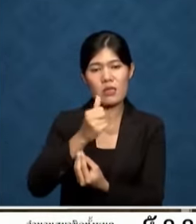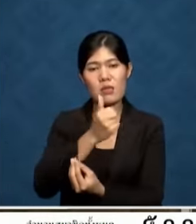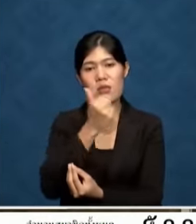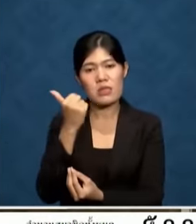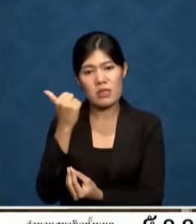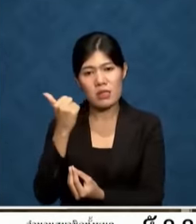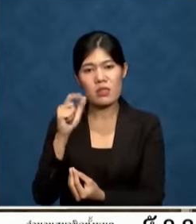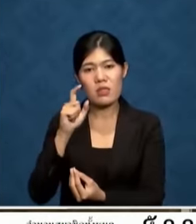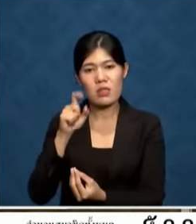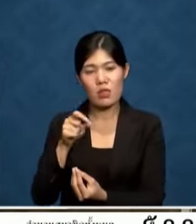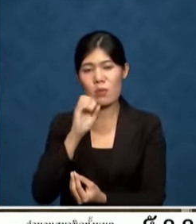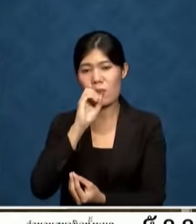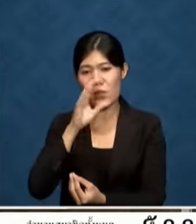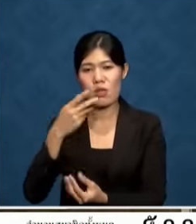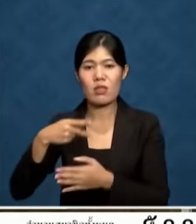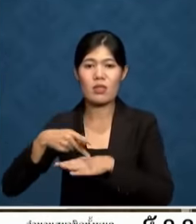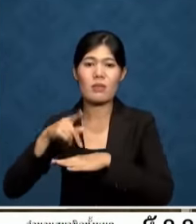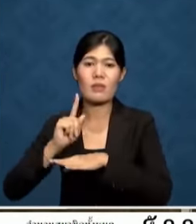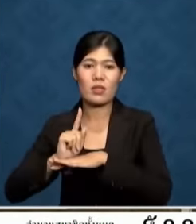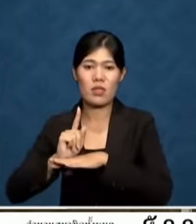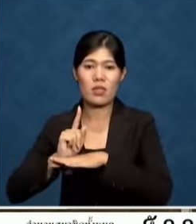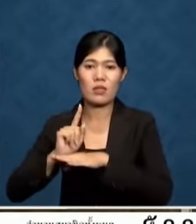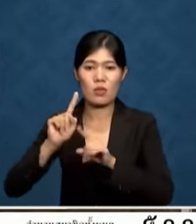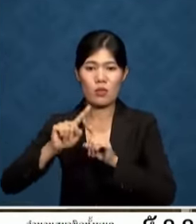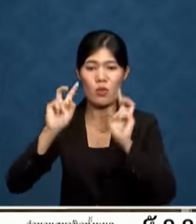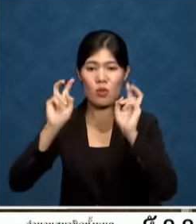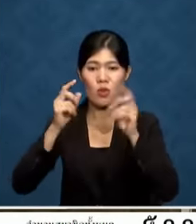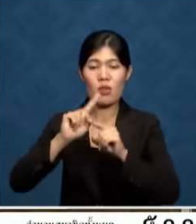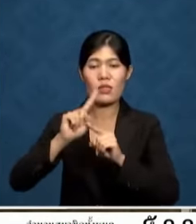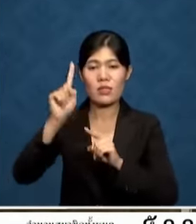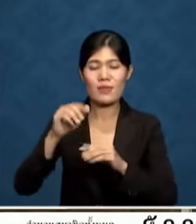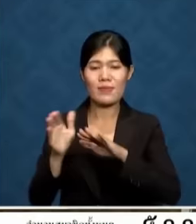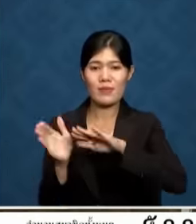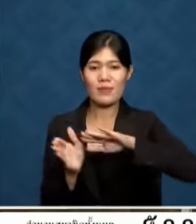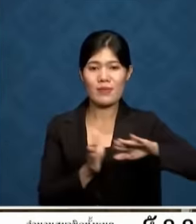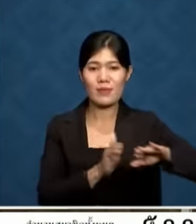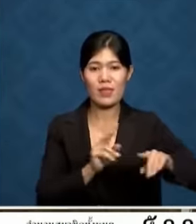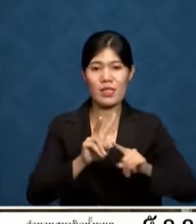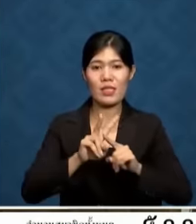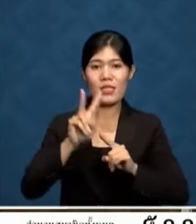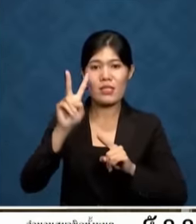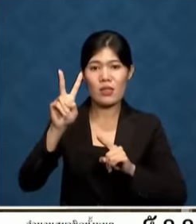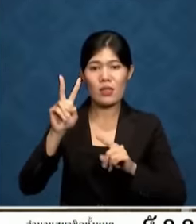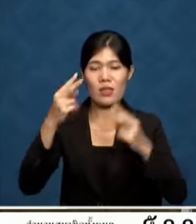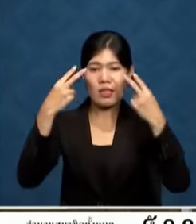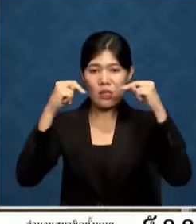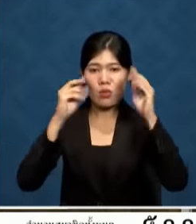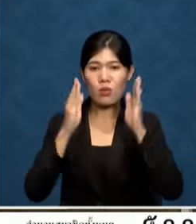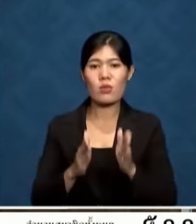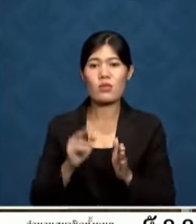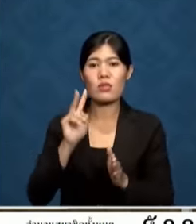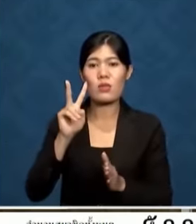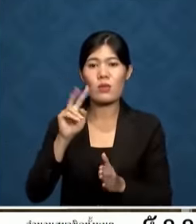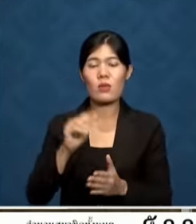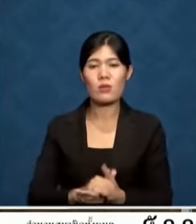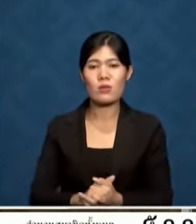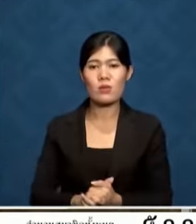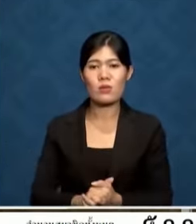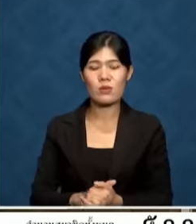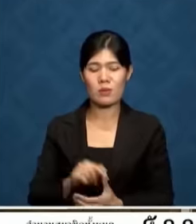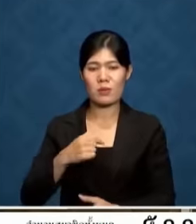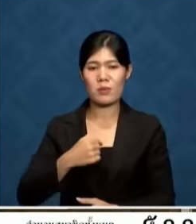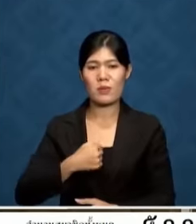ๆที่ต้องกราบเรียนกับท่านประธานเรื่องที่ 1เรื่องที่ 2เรื่องนายก 2คนผมยังจะต้อง